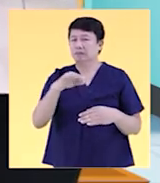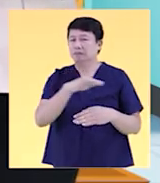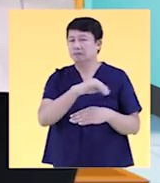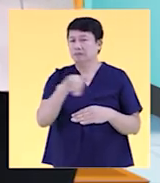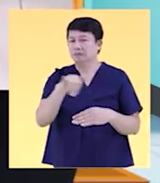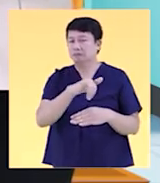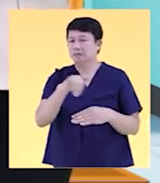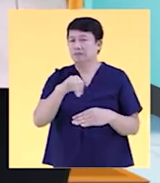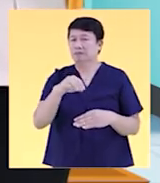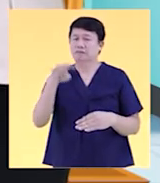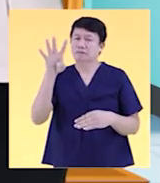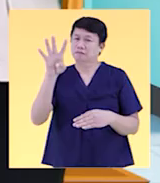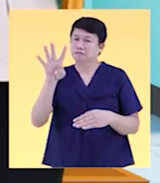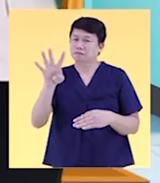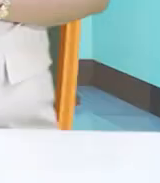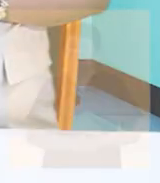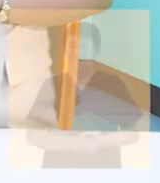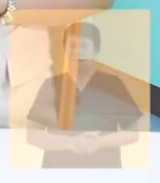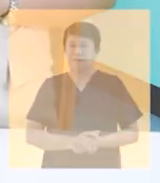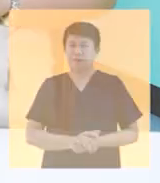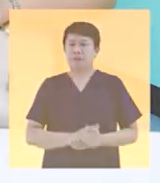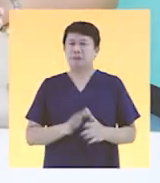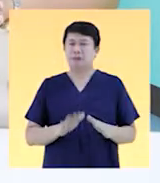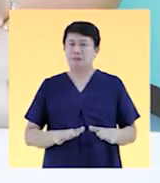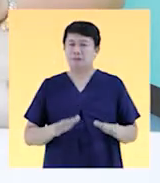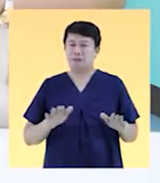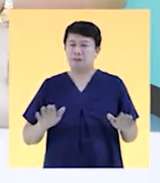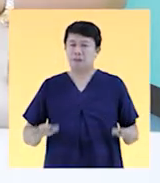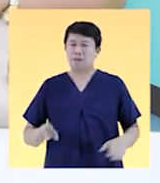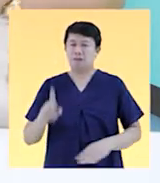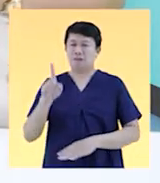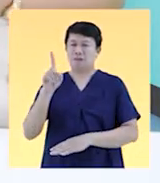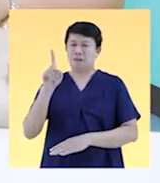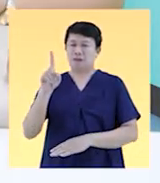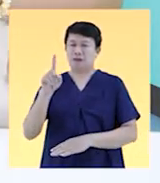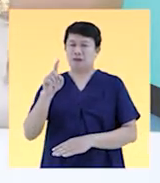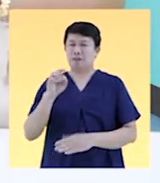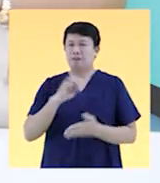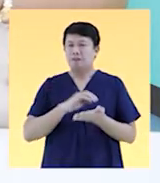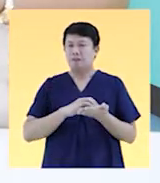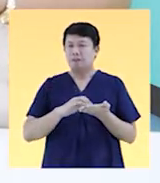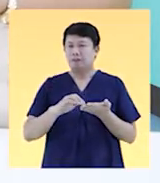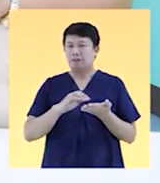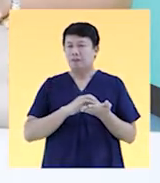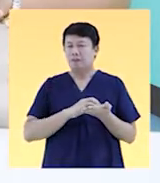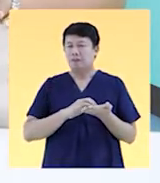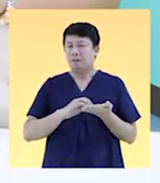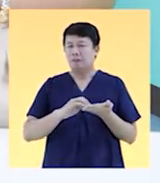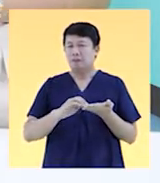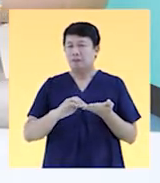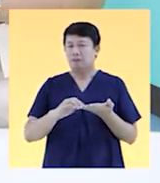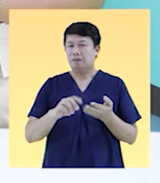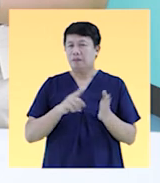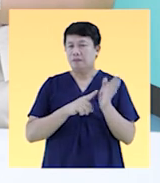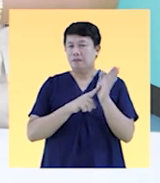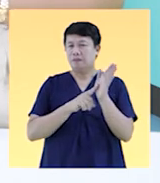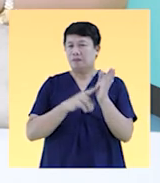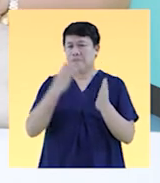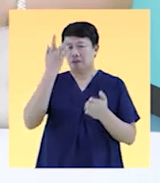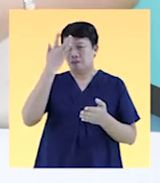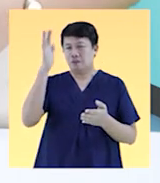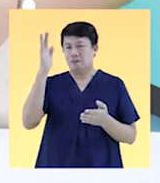Polya's 4-step procedure. Mga bata, isa na namang pagsasanay para ipakita ang inyong